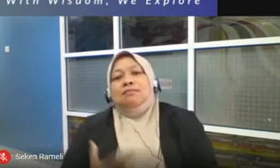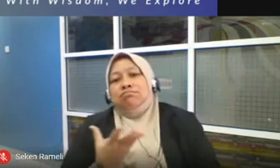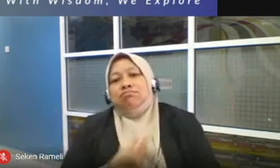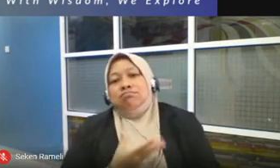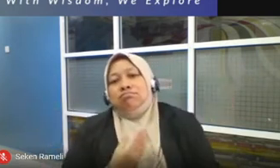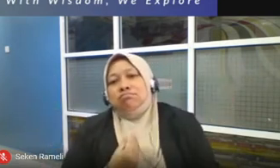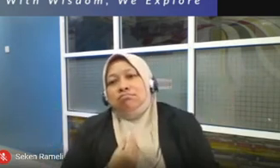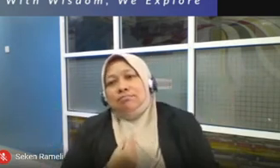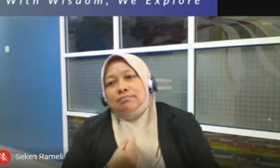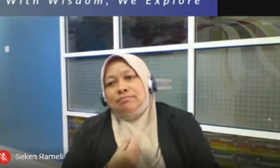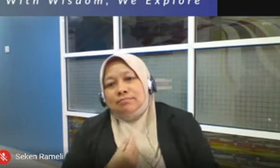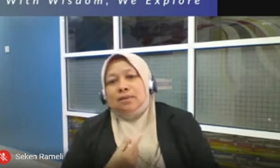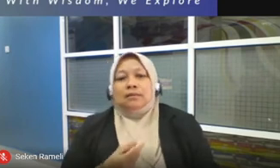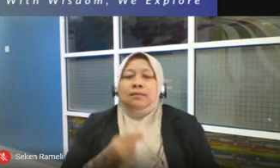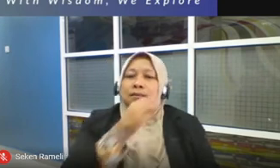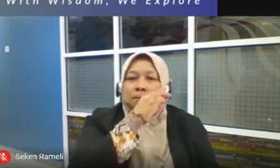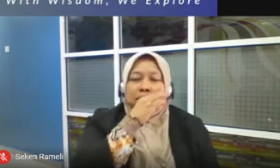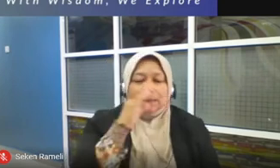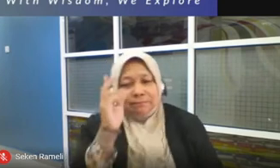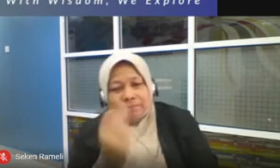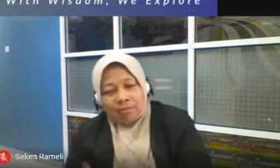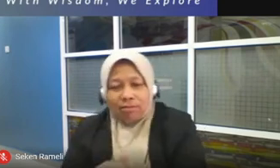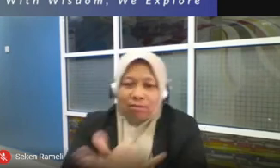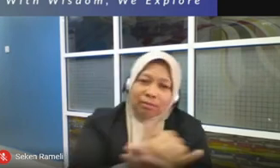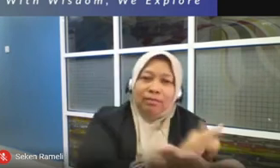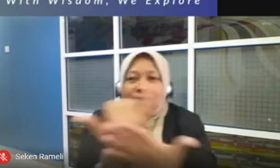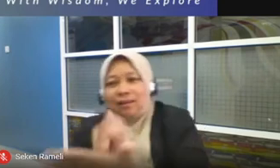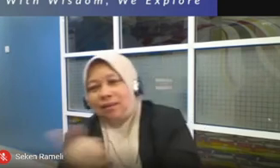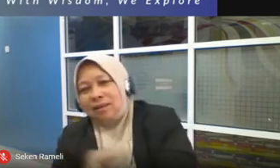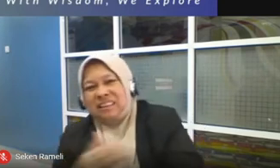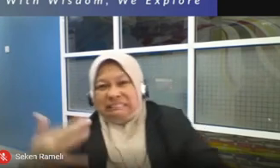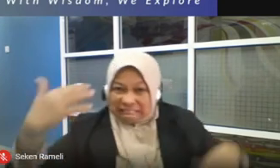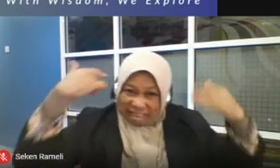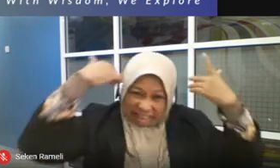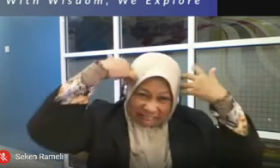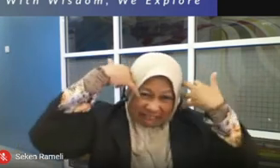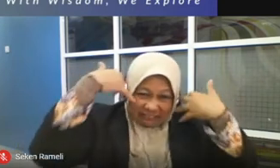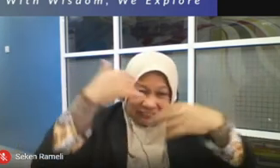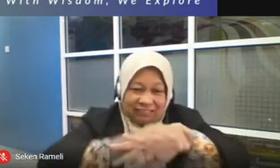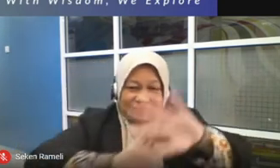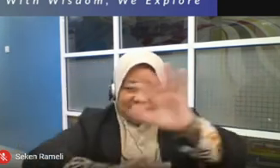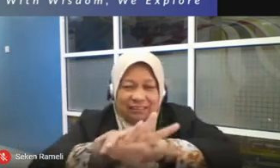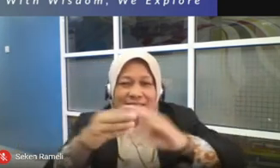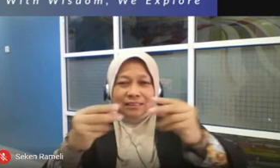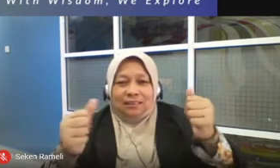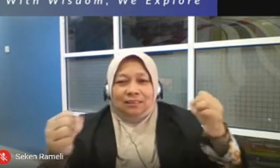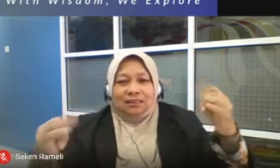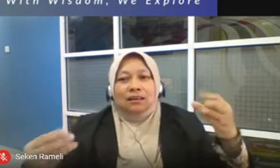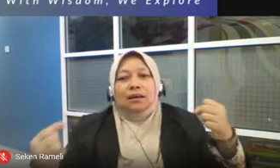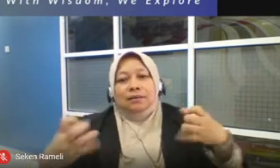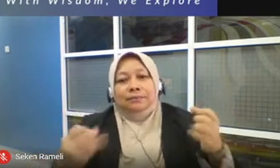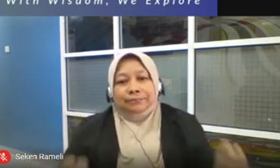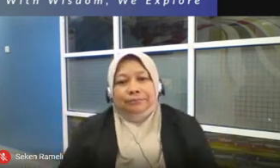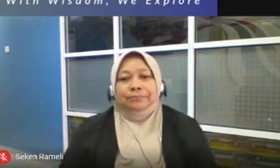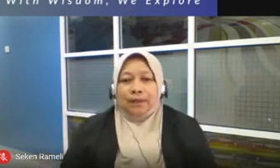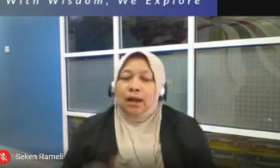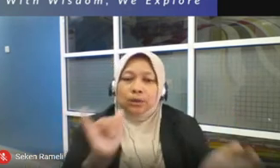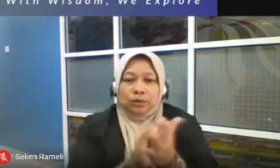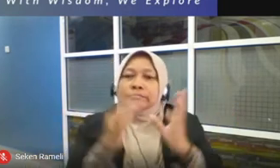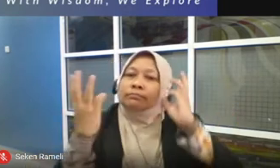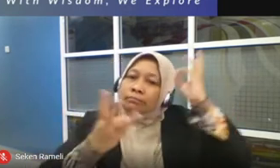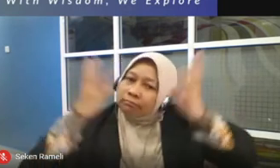nervous tu sampai tak boleh tidur malam, sampai berpeluh-peluh tangan ataupun business pitching, itu antara yang